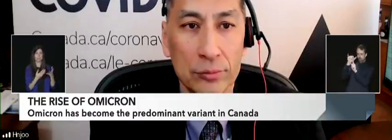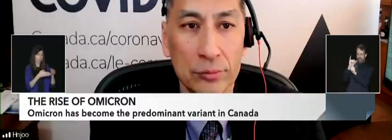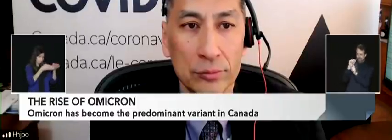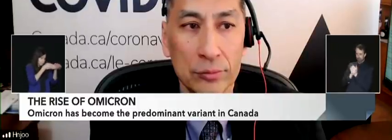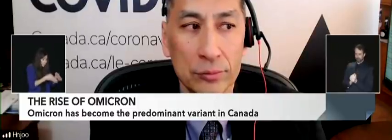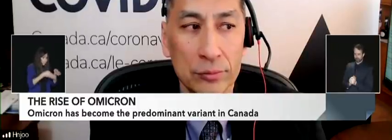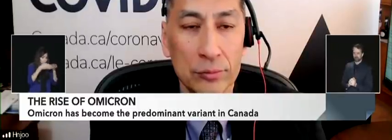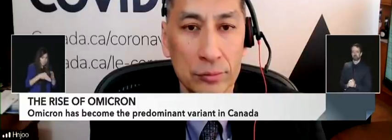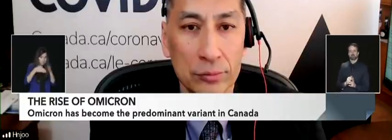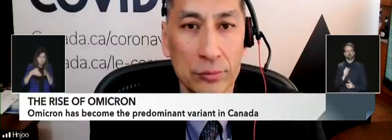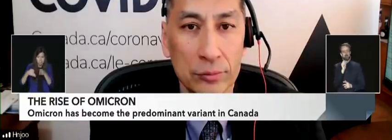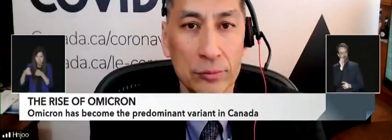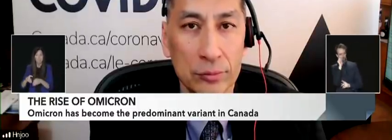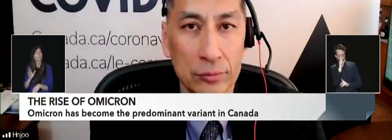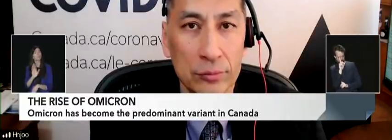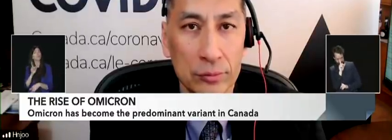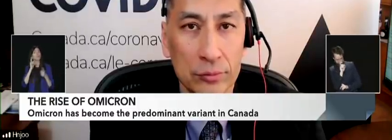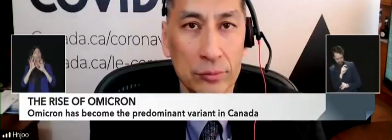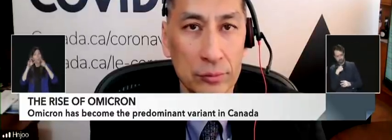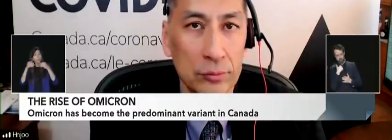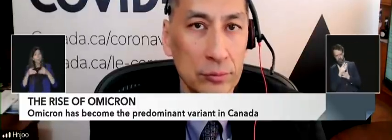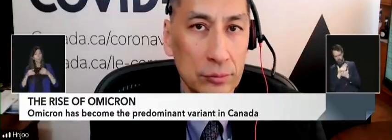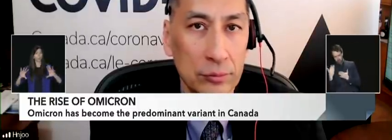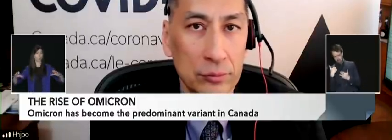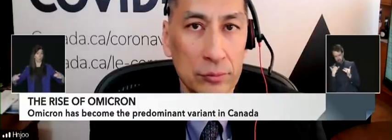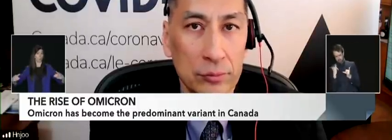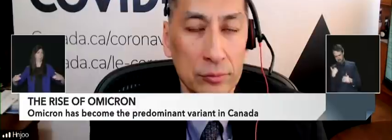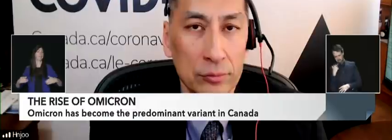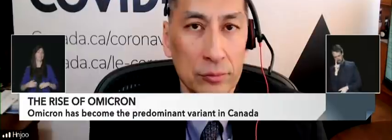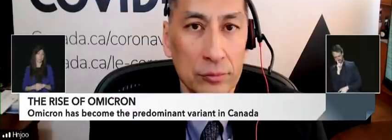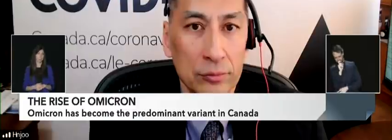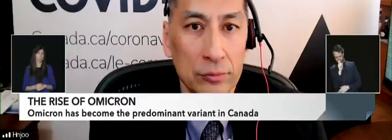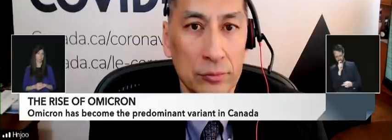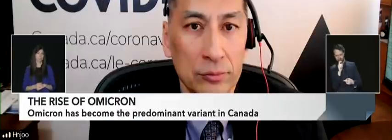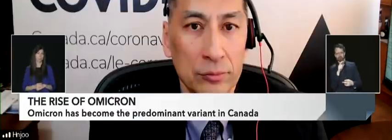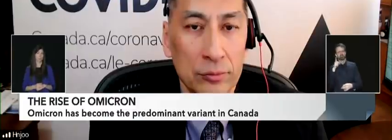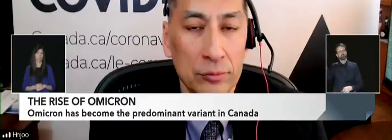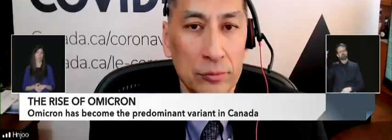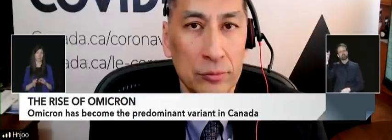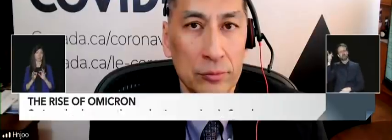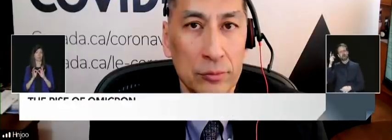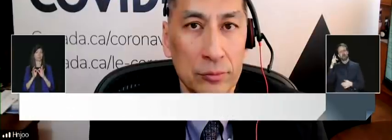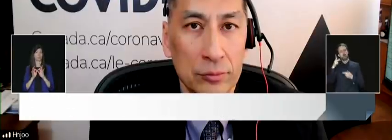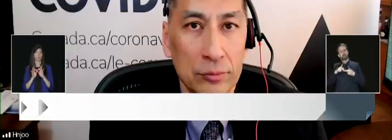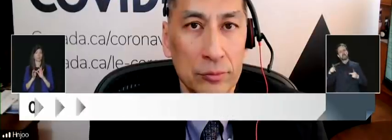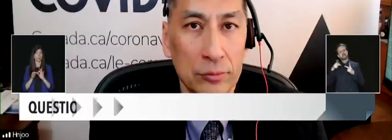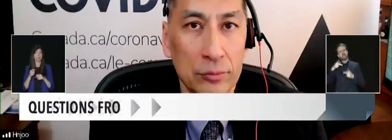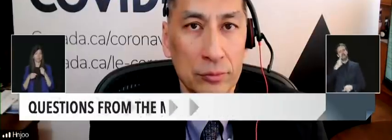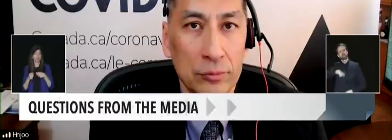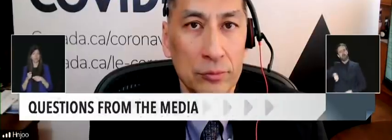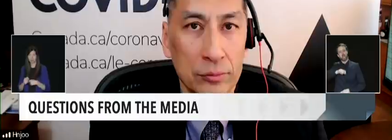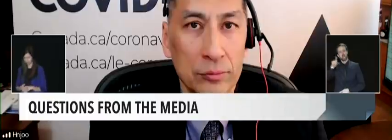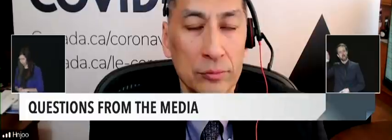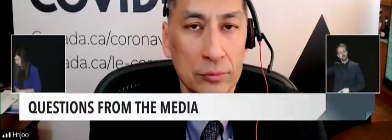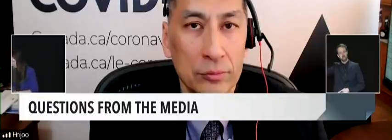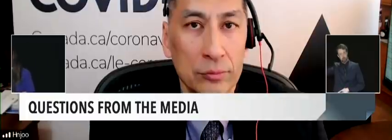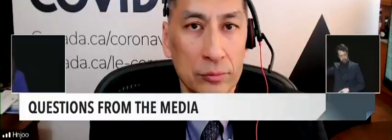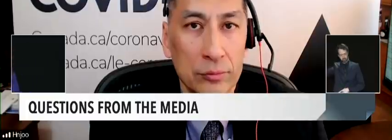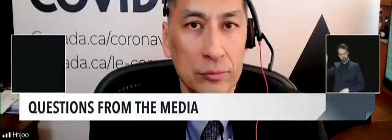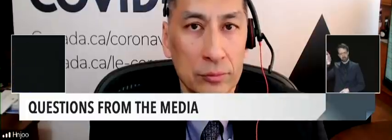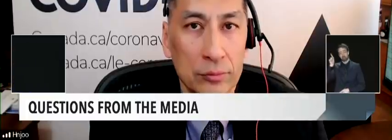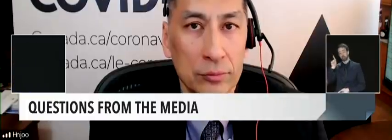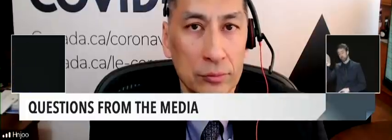Merci. Et deuxième question sur un autre sujet. En Espagne, la santé publique